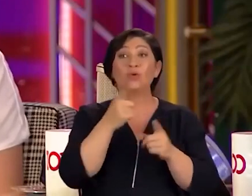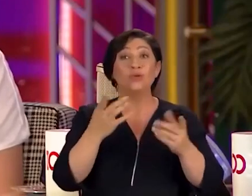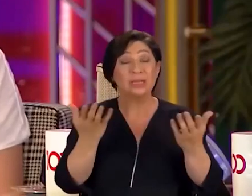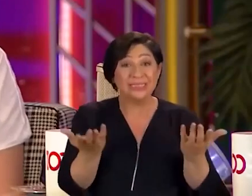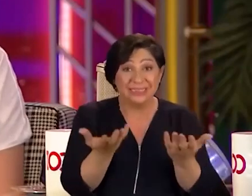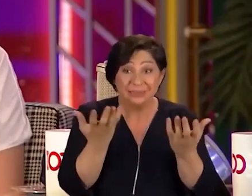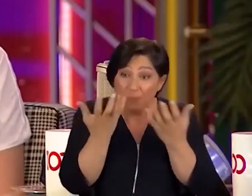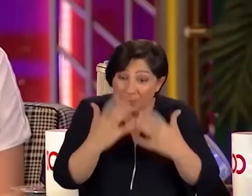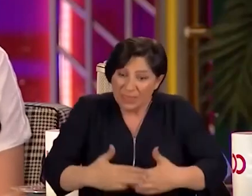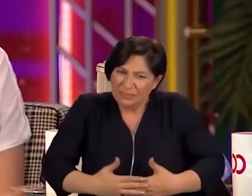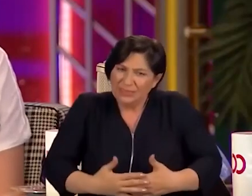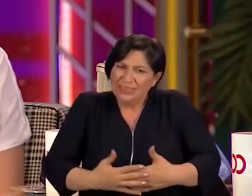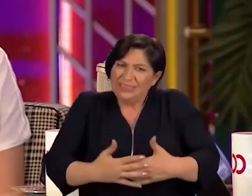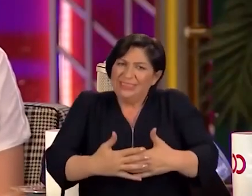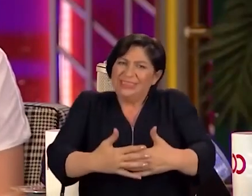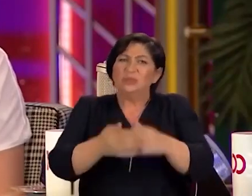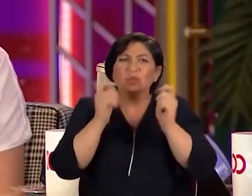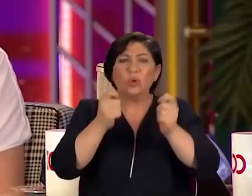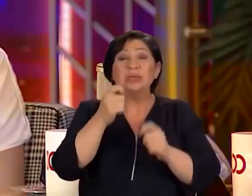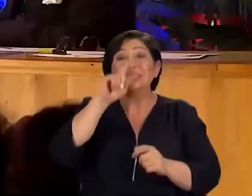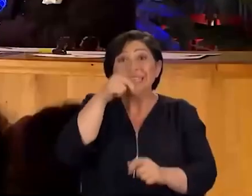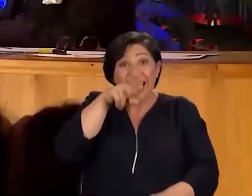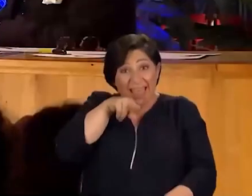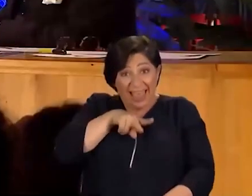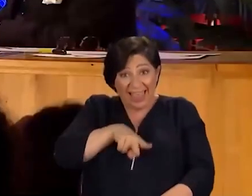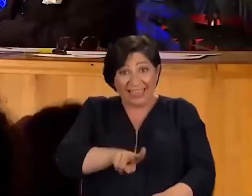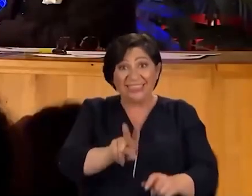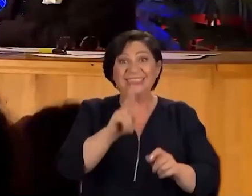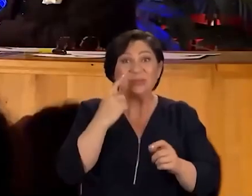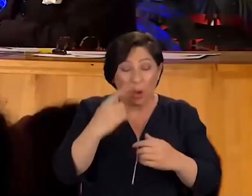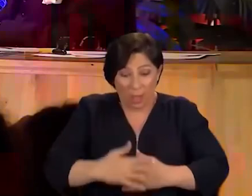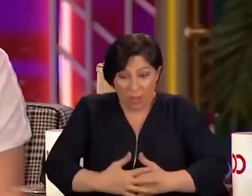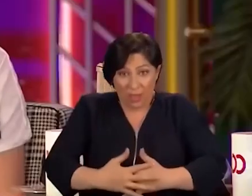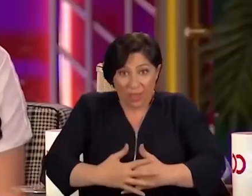çok zordu. O kadar zordu ki sadece ikiz gebeliğimde herhalde dünyada